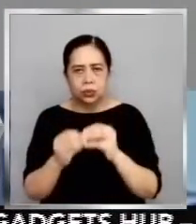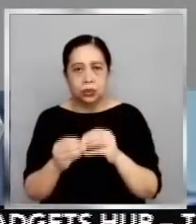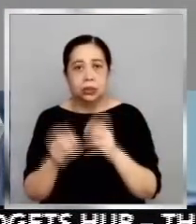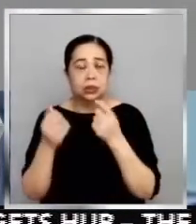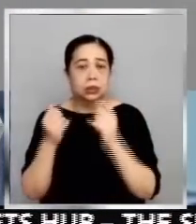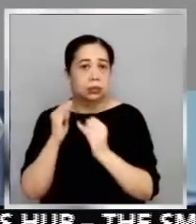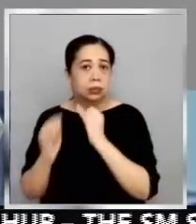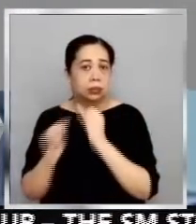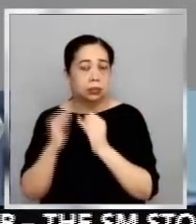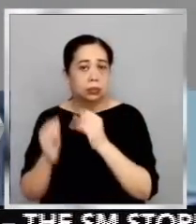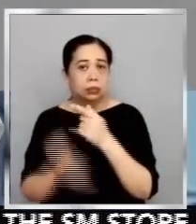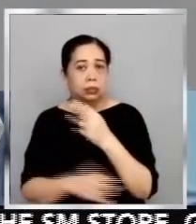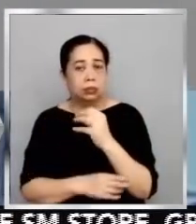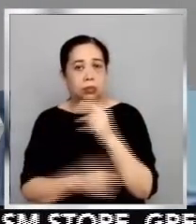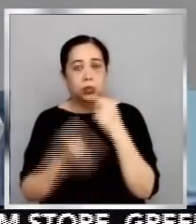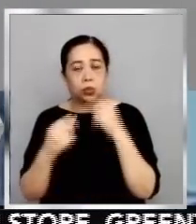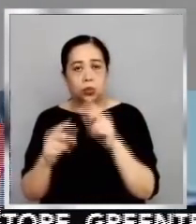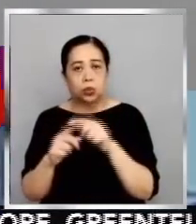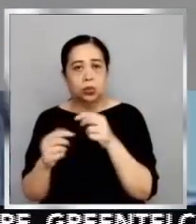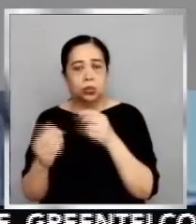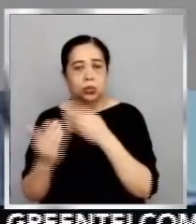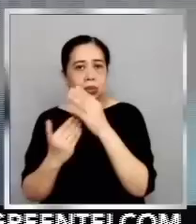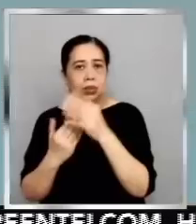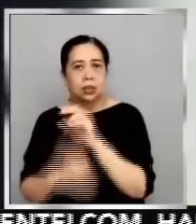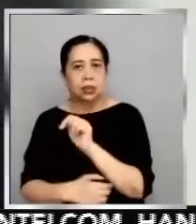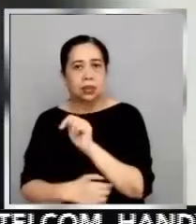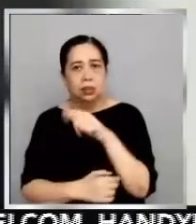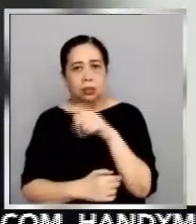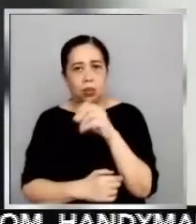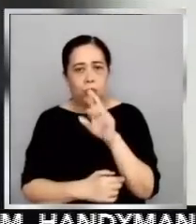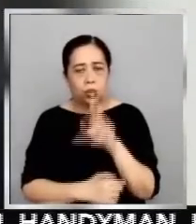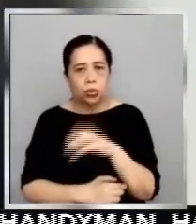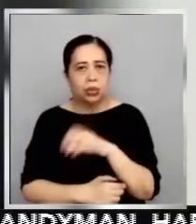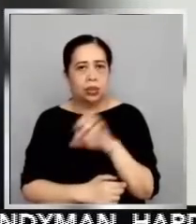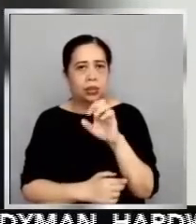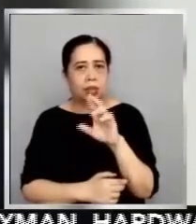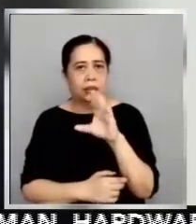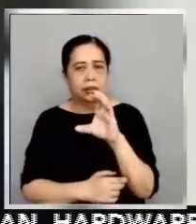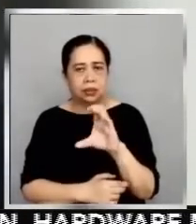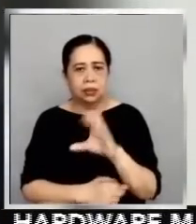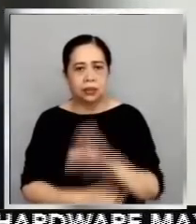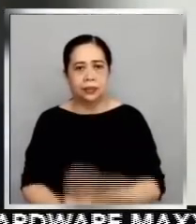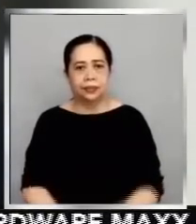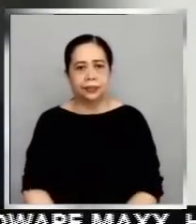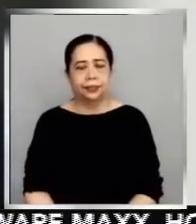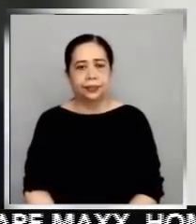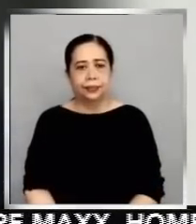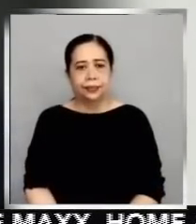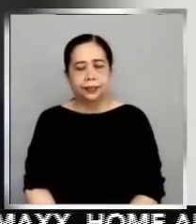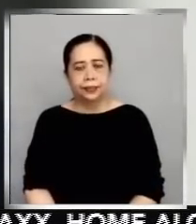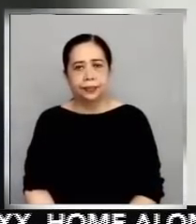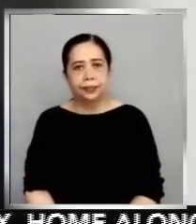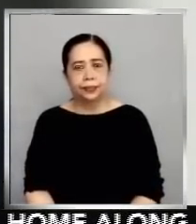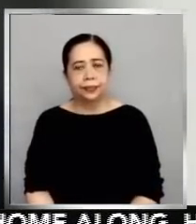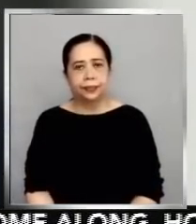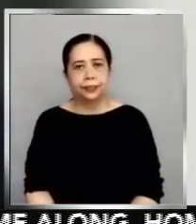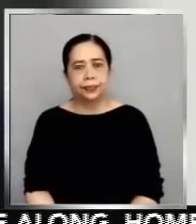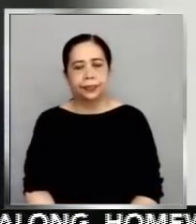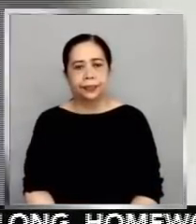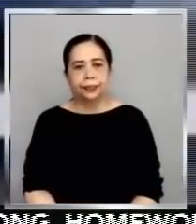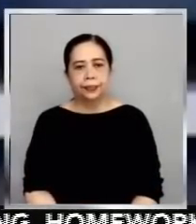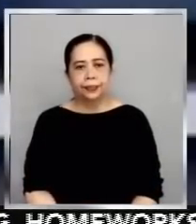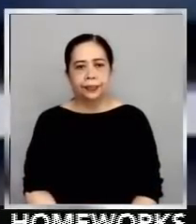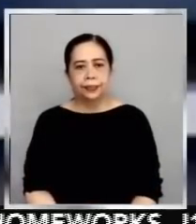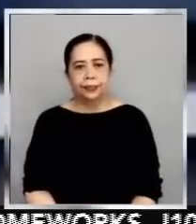ng GMA Integrated News ang panig ng Napocor at ERC. Para sa GMA Integrated News, Ian Cruz, nakatutok 24 oras.